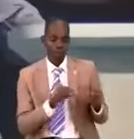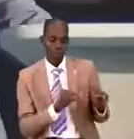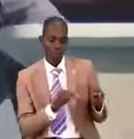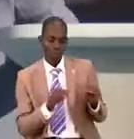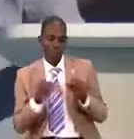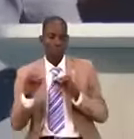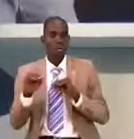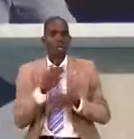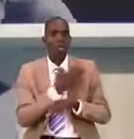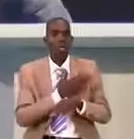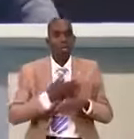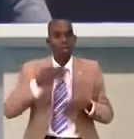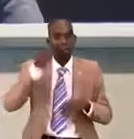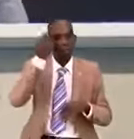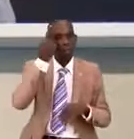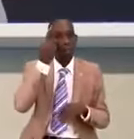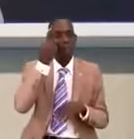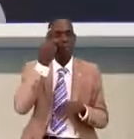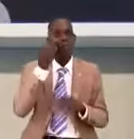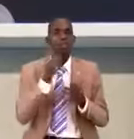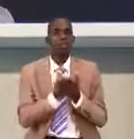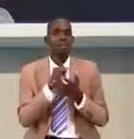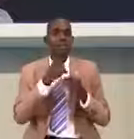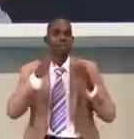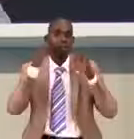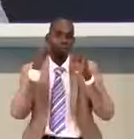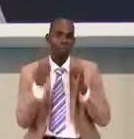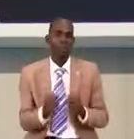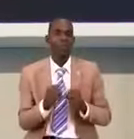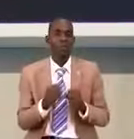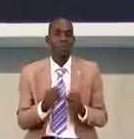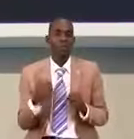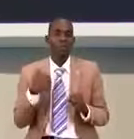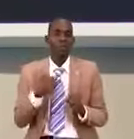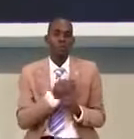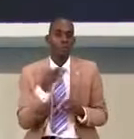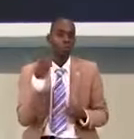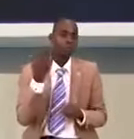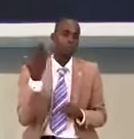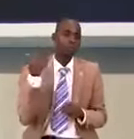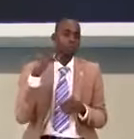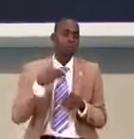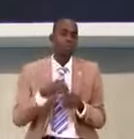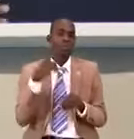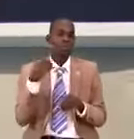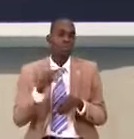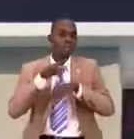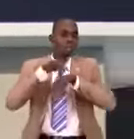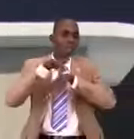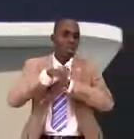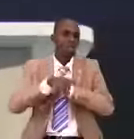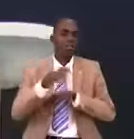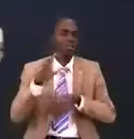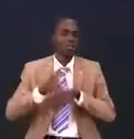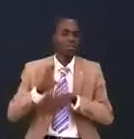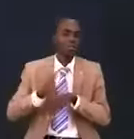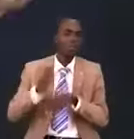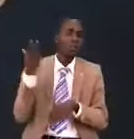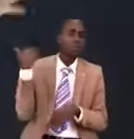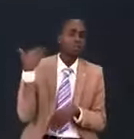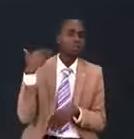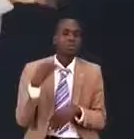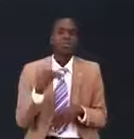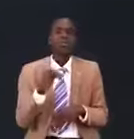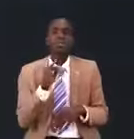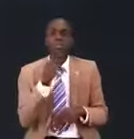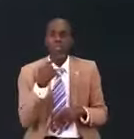nous avons vu dans l'église primitive et après cela dans les derniers jours je répandrais de mon